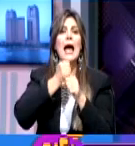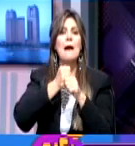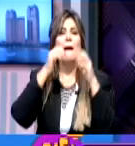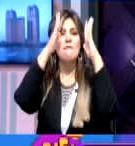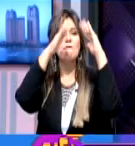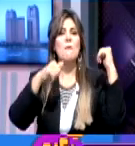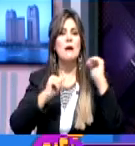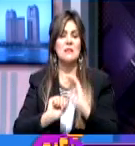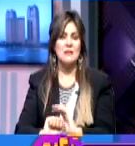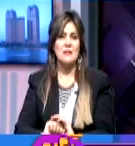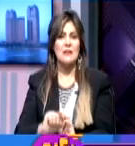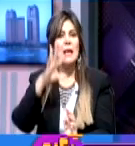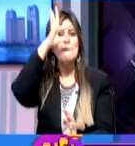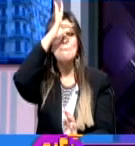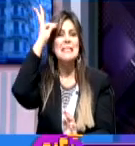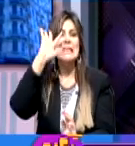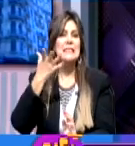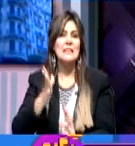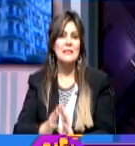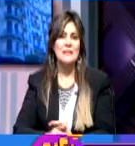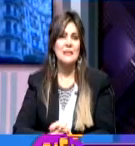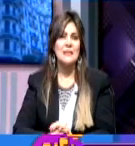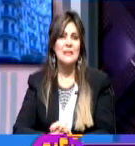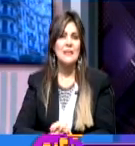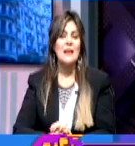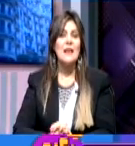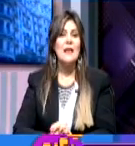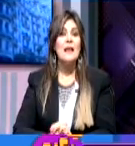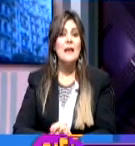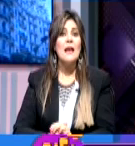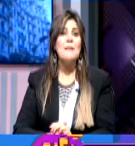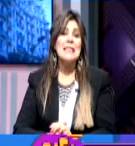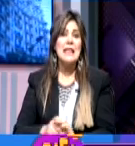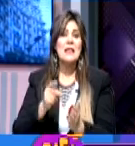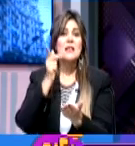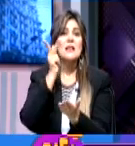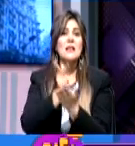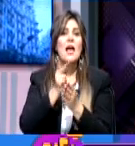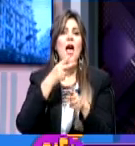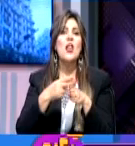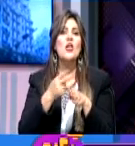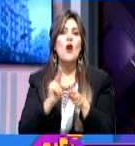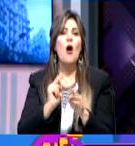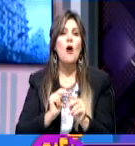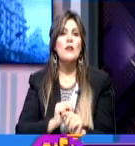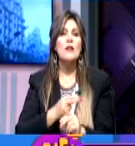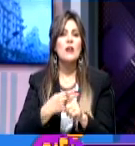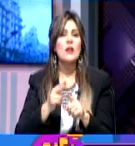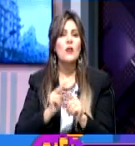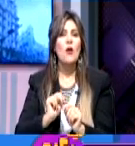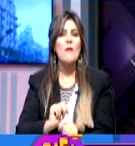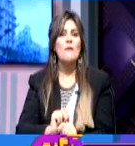البلد. بسبيل المثال، وجود حد أدنى للأجور مقرر في الهيئات